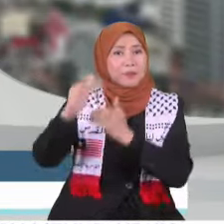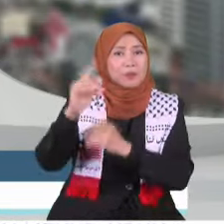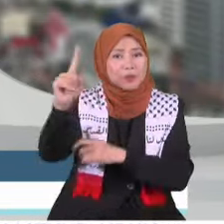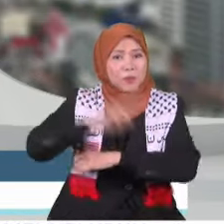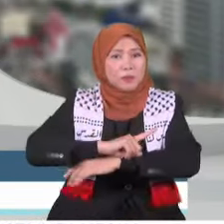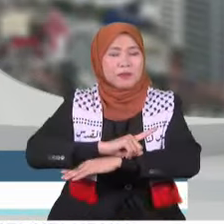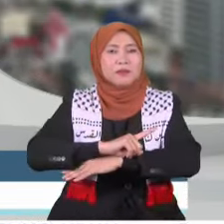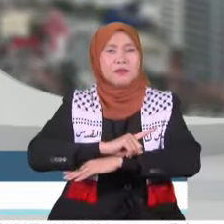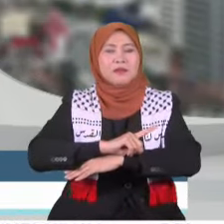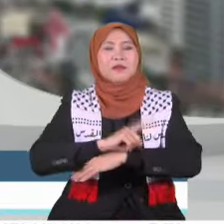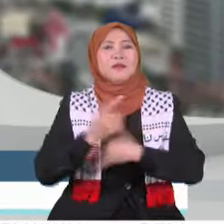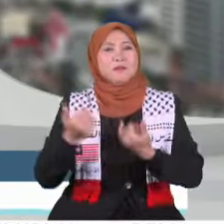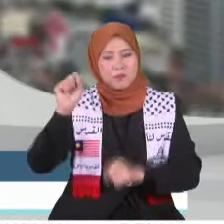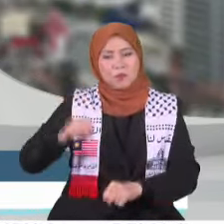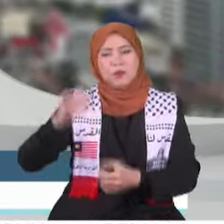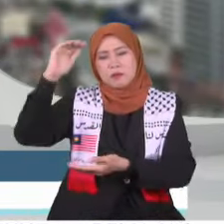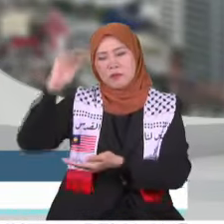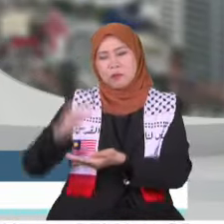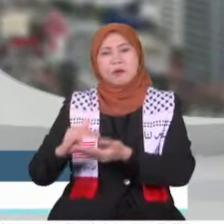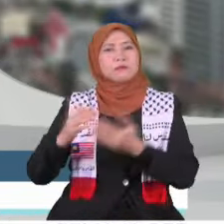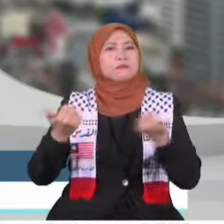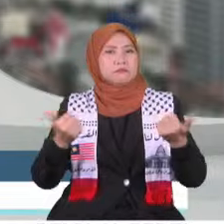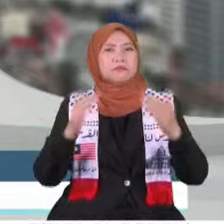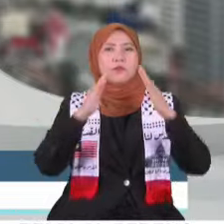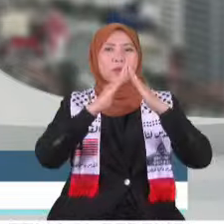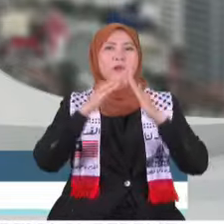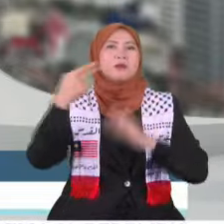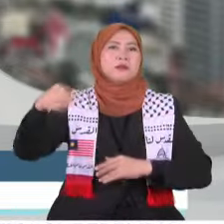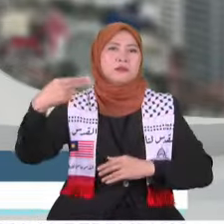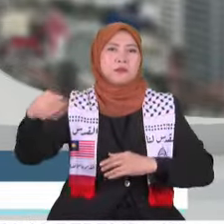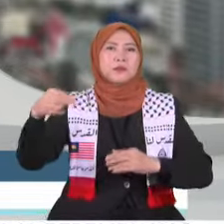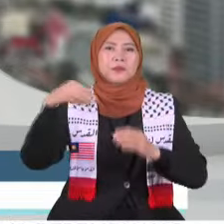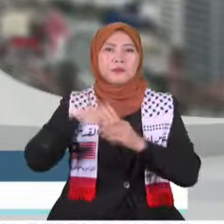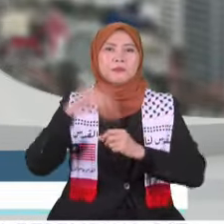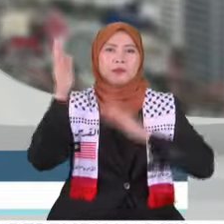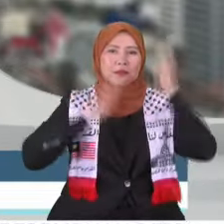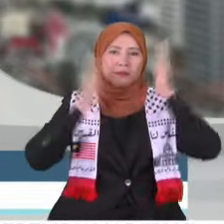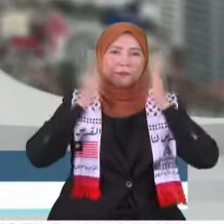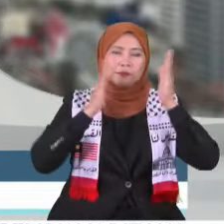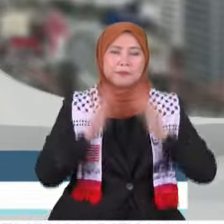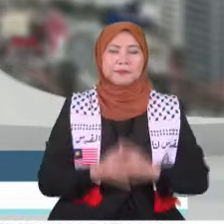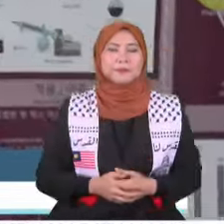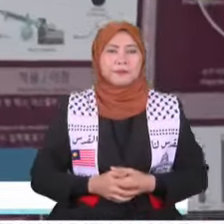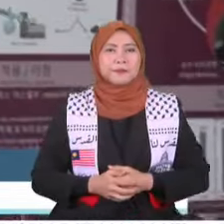hari. Seterusnya mengurangkan kesan rumah hijau dalam negara.